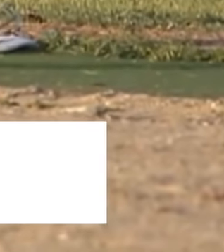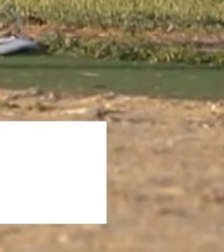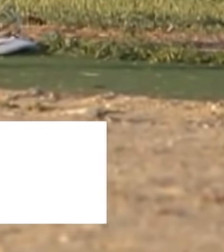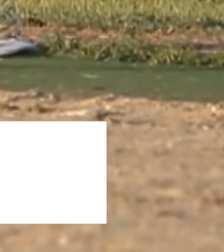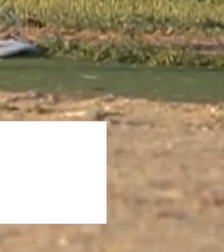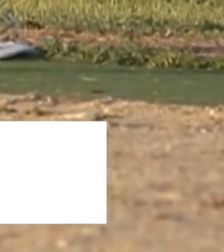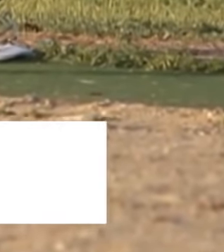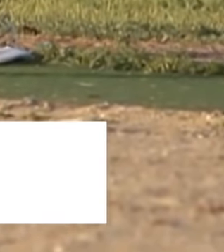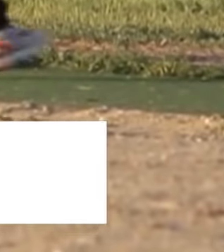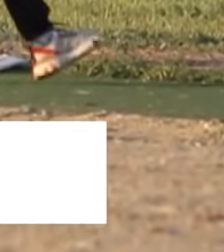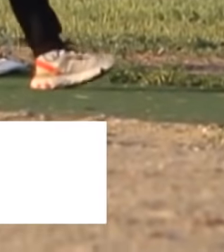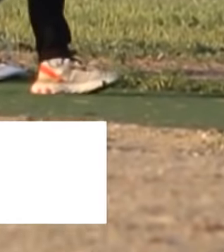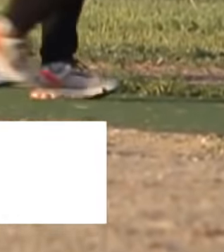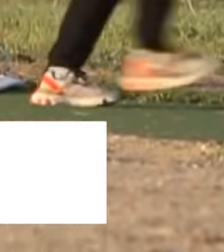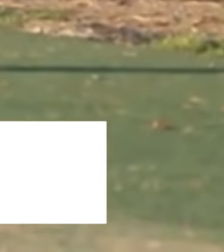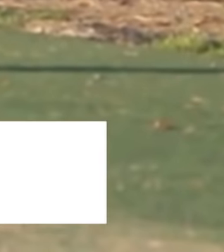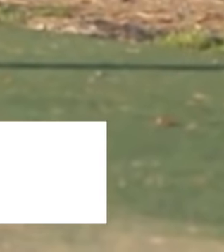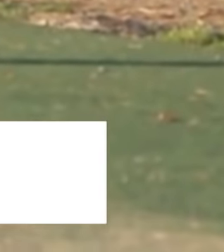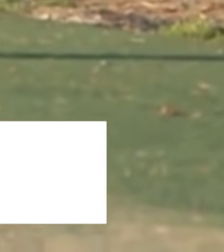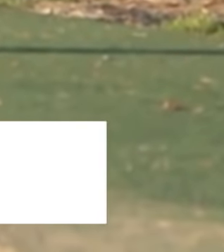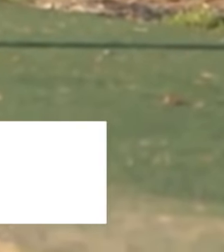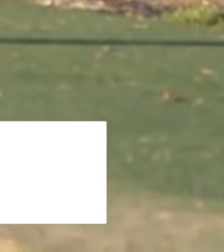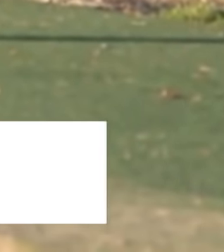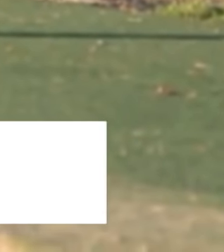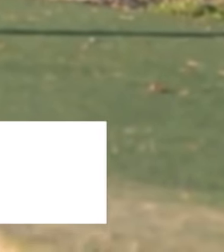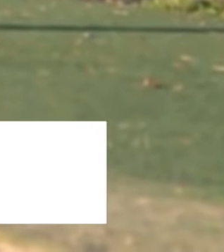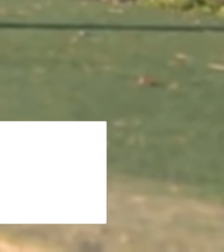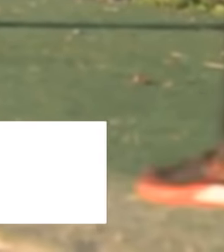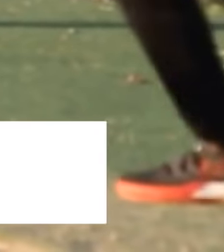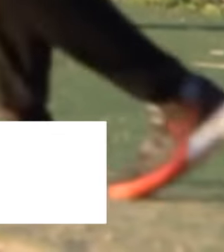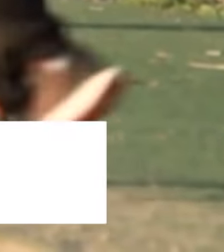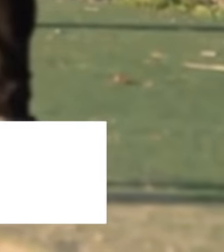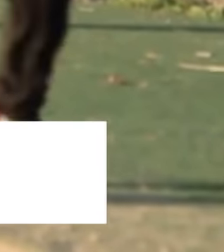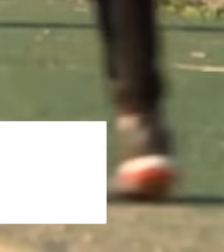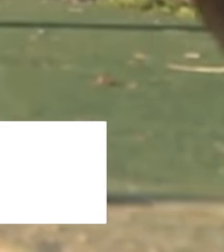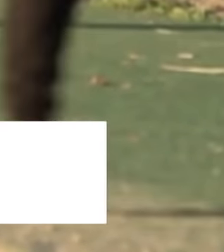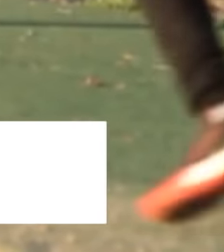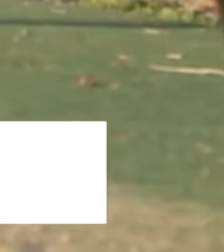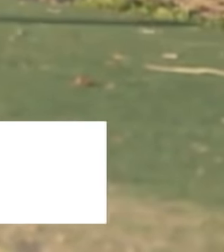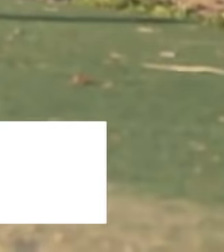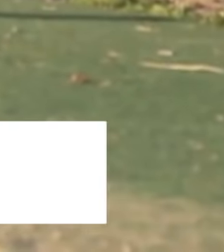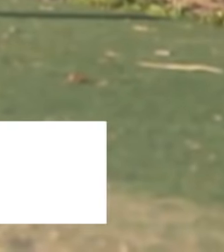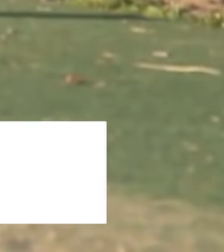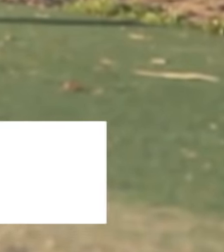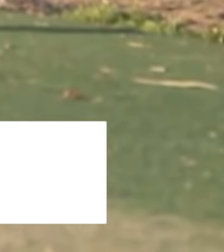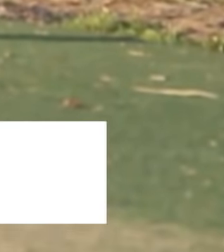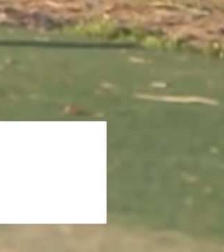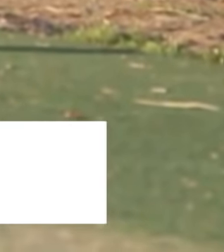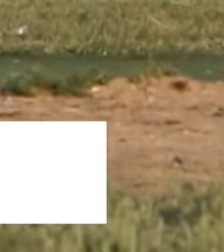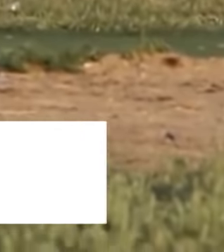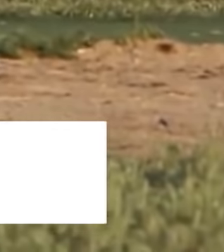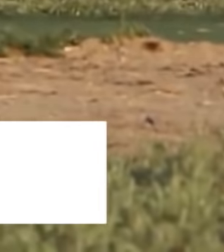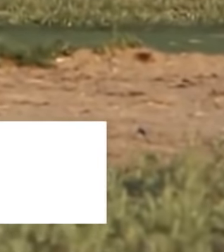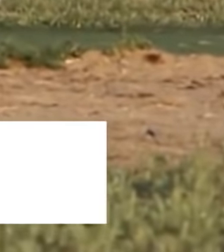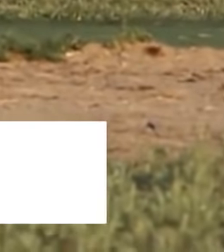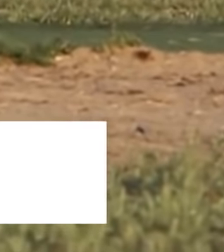залуус крикетийн спортоор ихээр хичээллэж зөв төлөвшөл, багаар ажиллах чадвар, эрүүл чирэг бие бэлдэртэй болж за түнчлэн чөлөөт